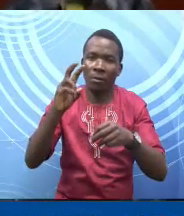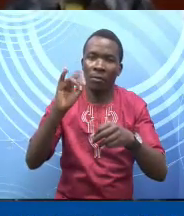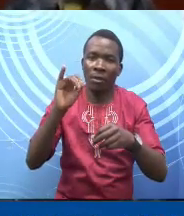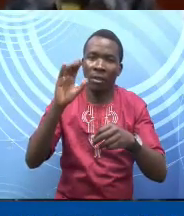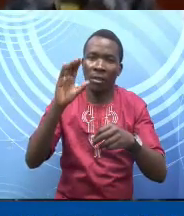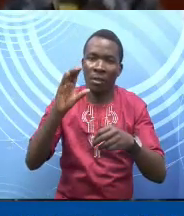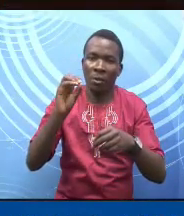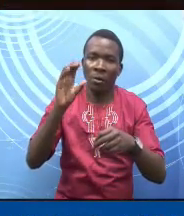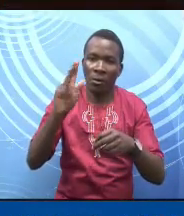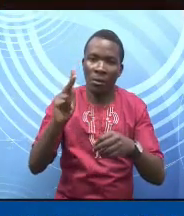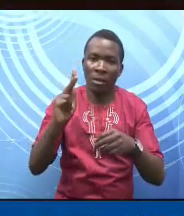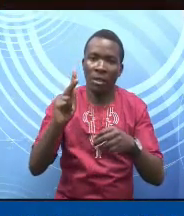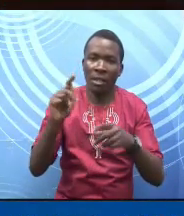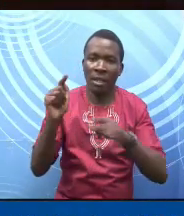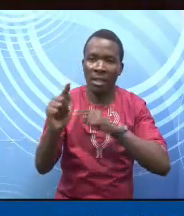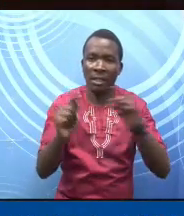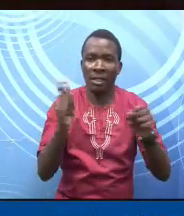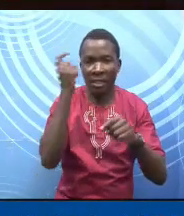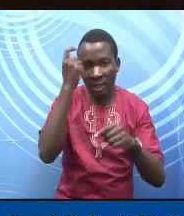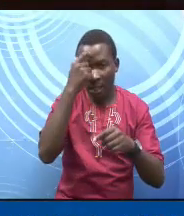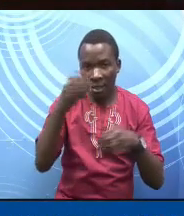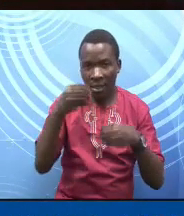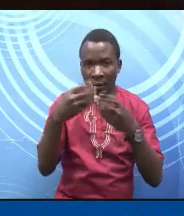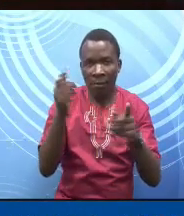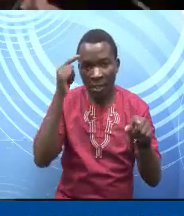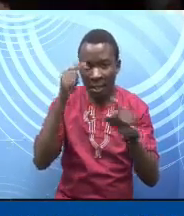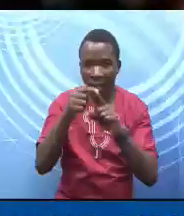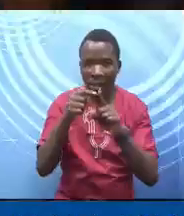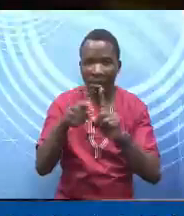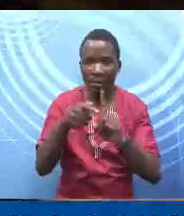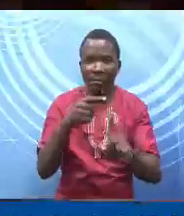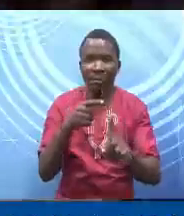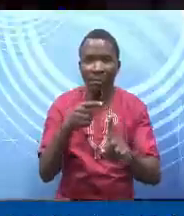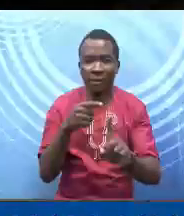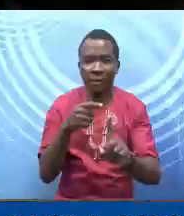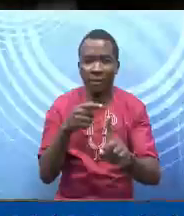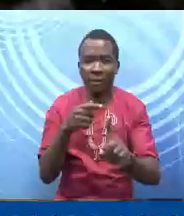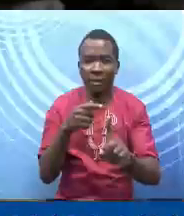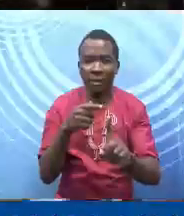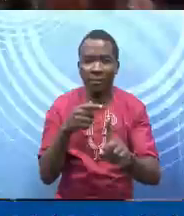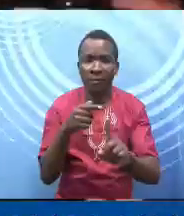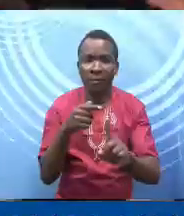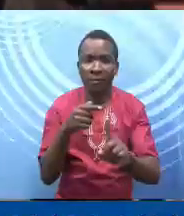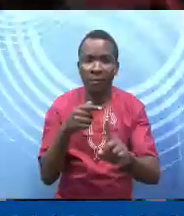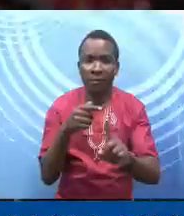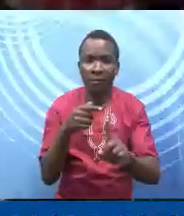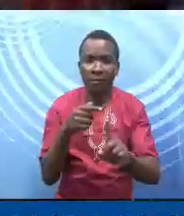Novichok, ashinja leta ngo kumuha bagamije kumwivugana.